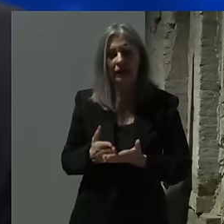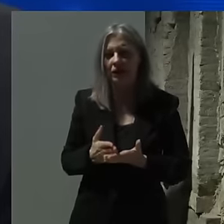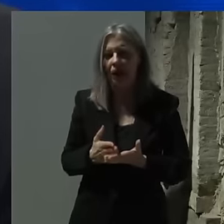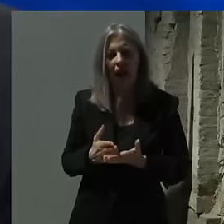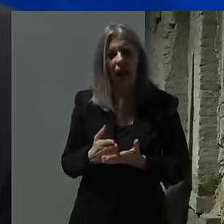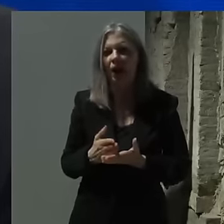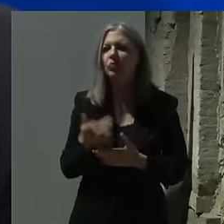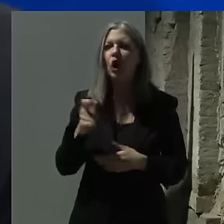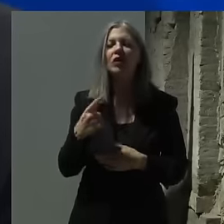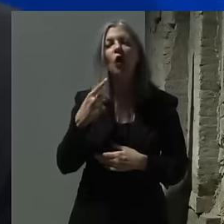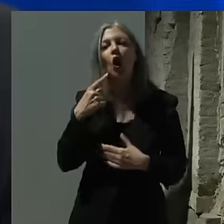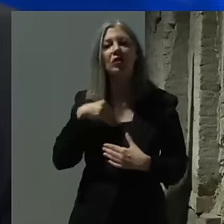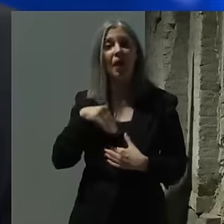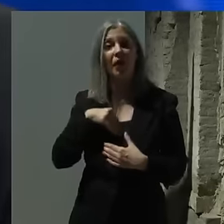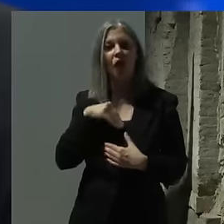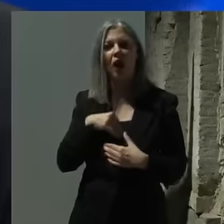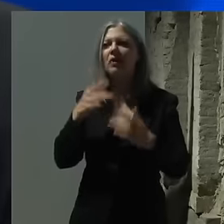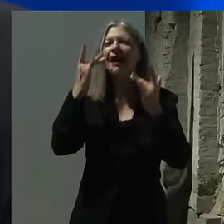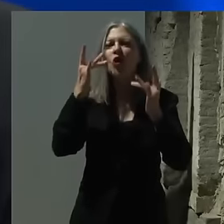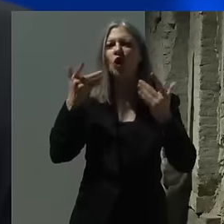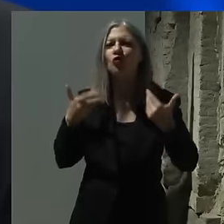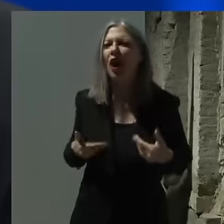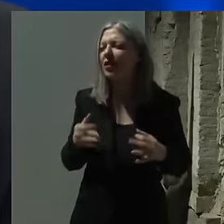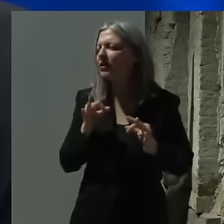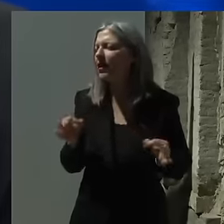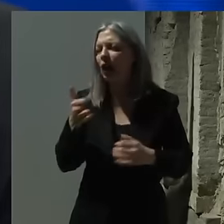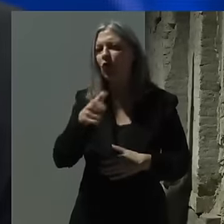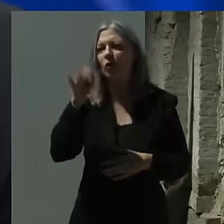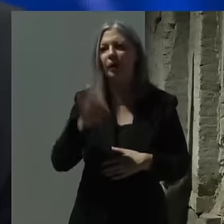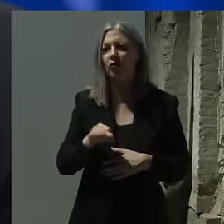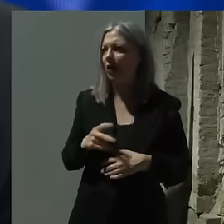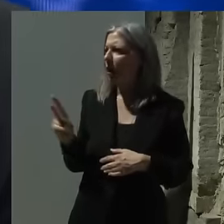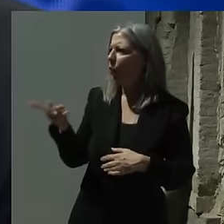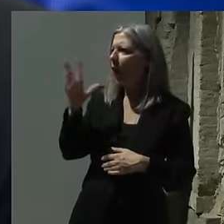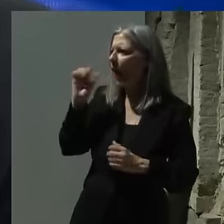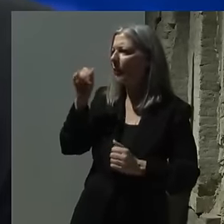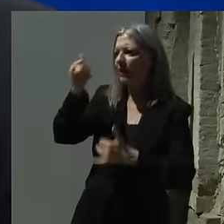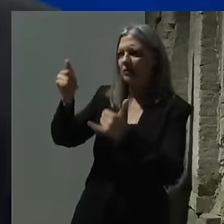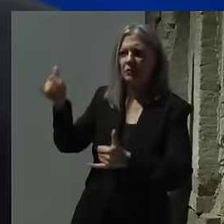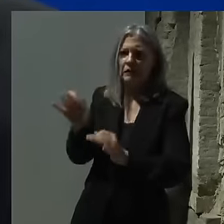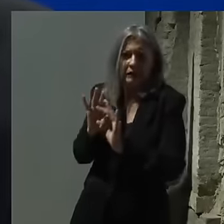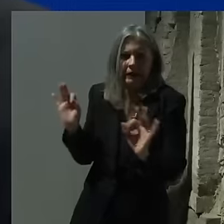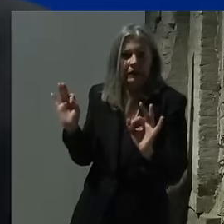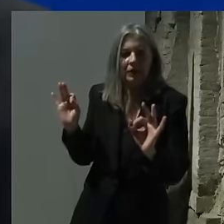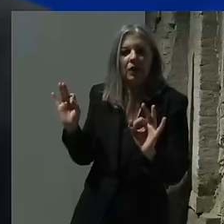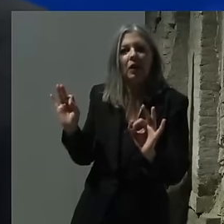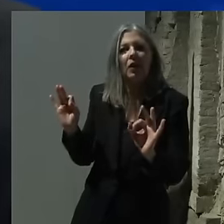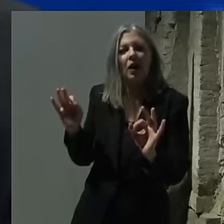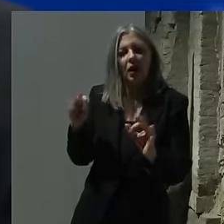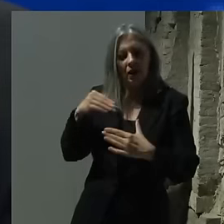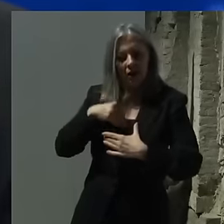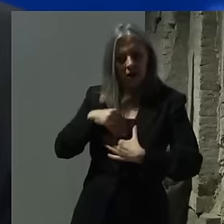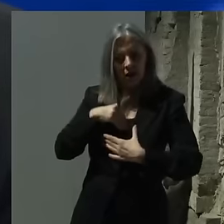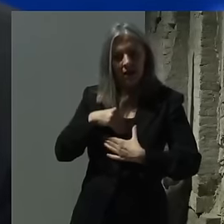mia consapevolezza della mia innocenza, che quei due carabinieri non li avevo uccisi io, mi portava a tenere